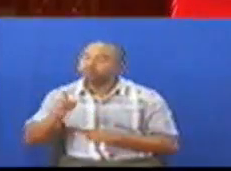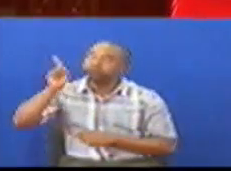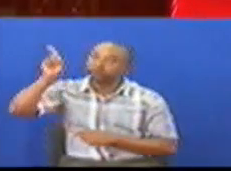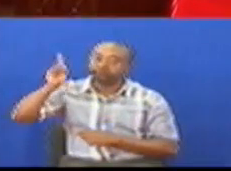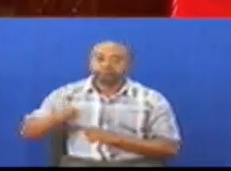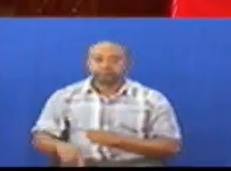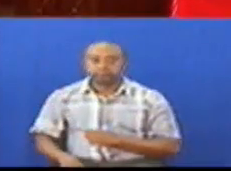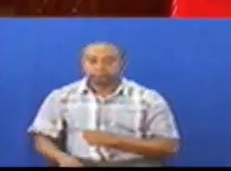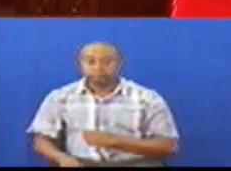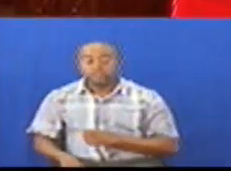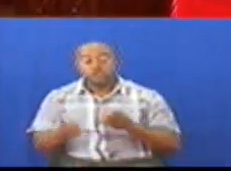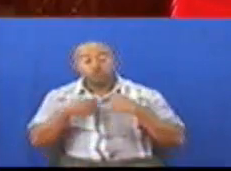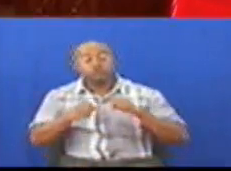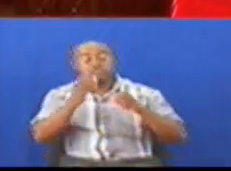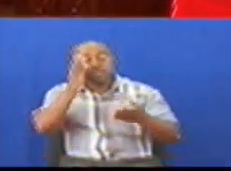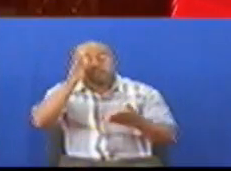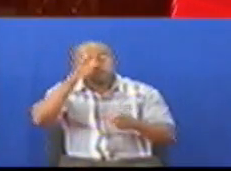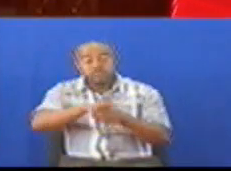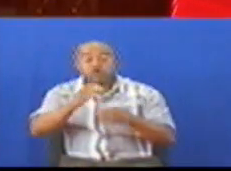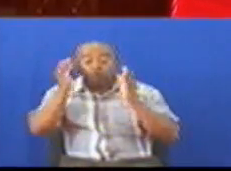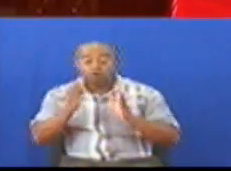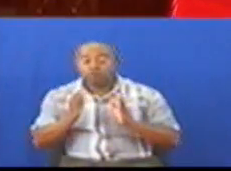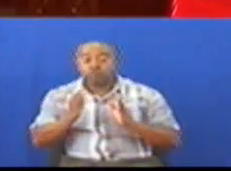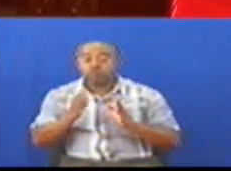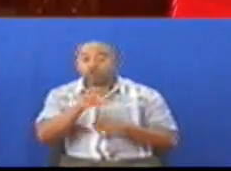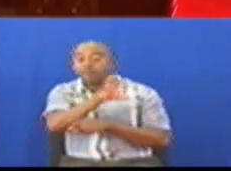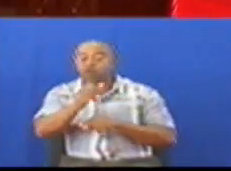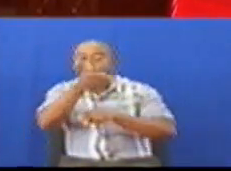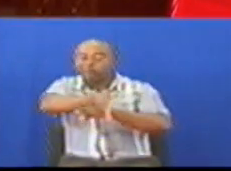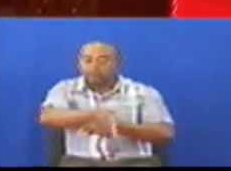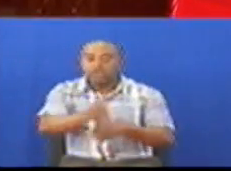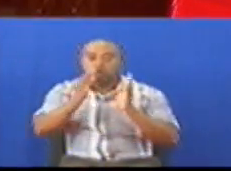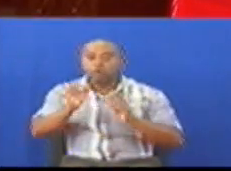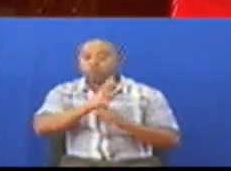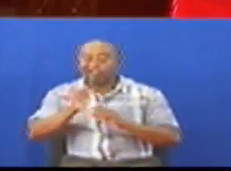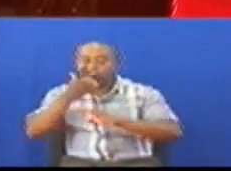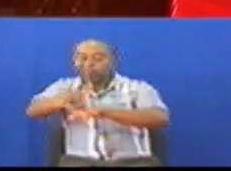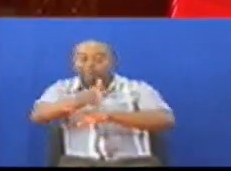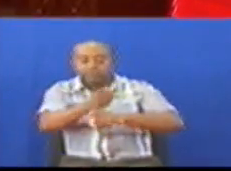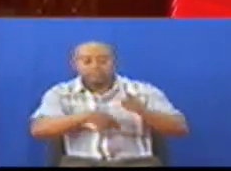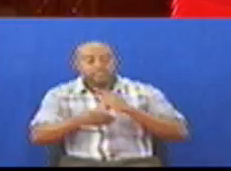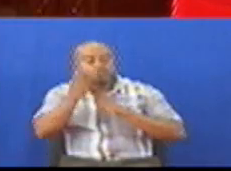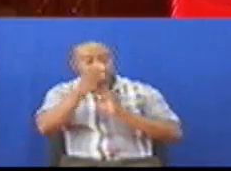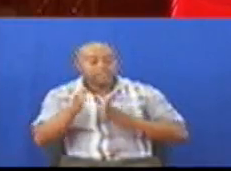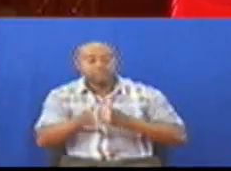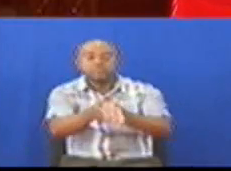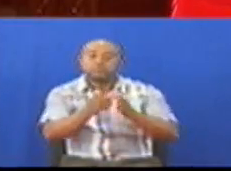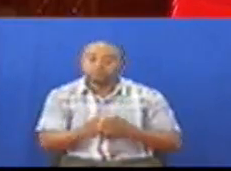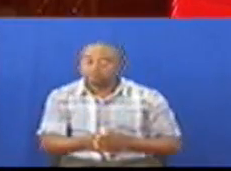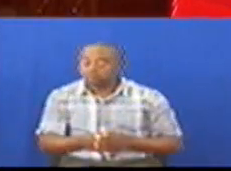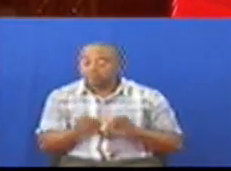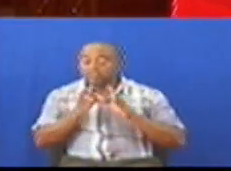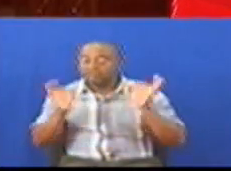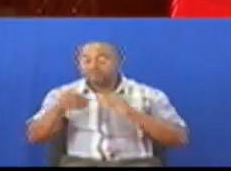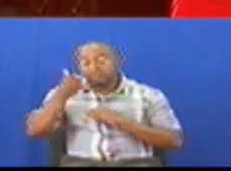kwa sehemu kubwa unaingiliwa na wakuu wa mikoa na wakuu wa wilaya. Mheshimiwa Naibu Spika, ni vizuri serikali ya awamu ya tano